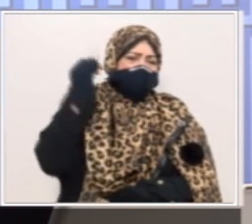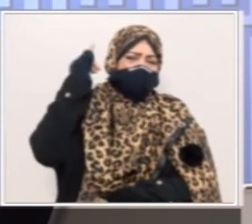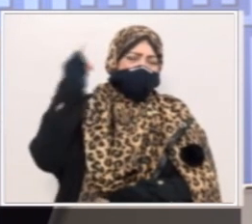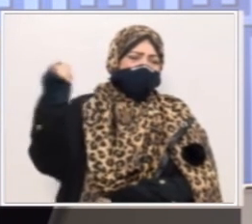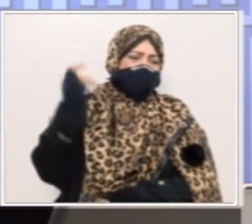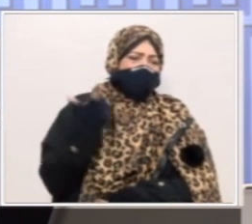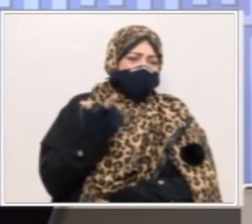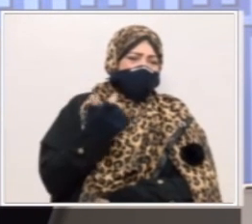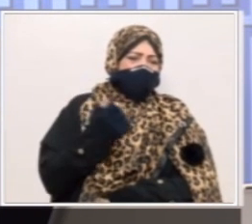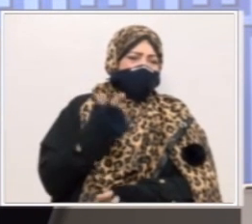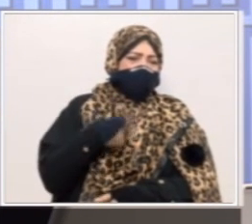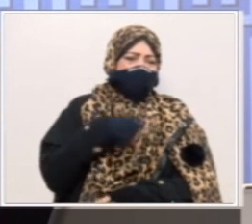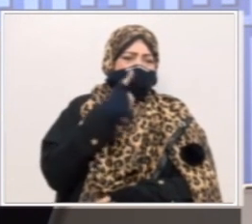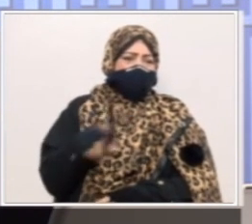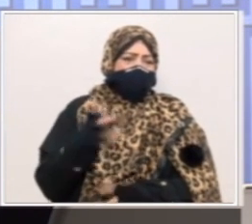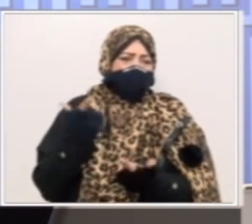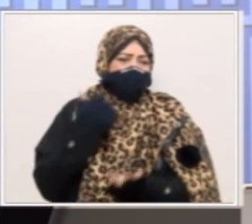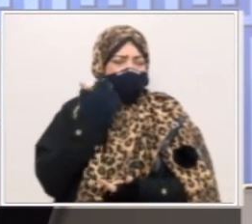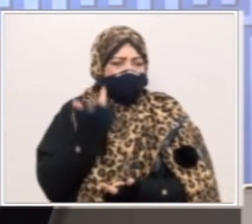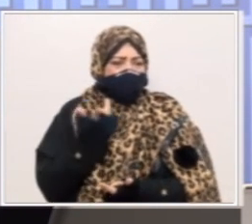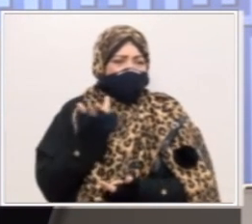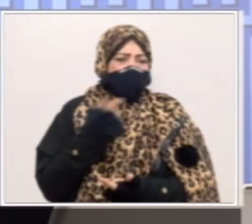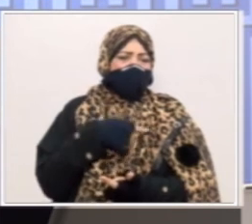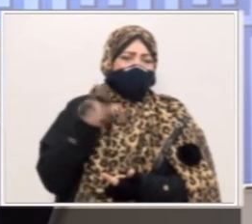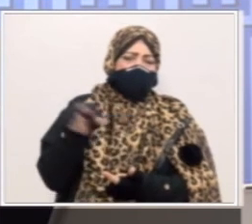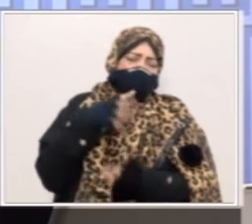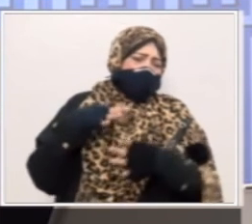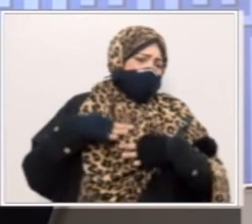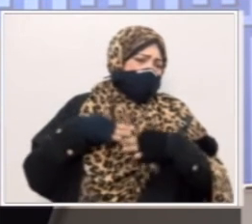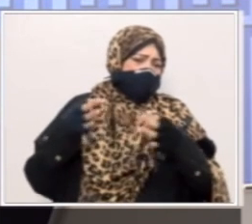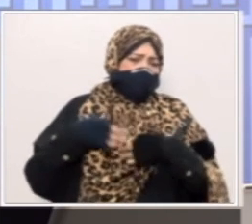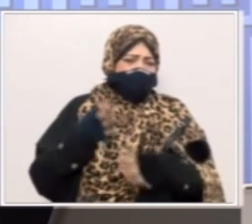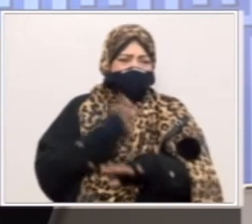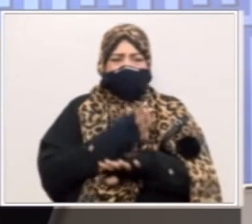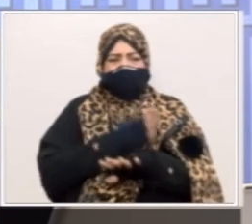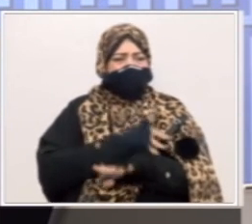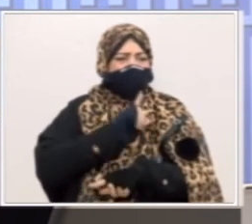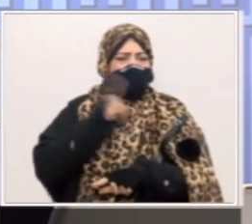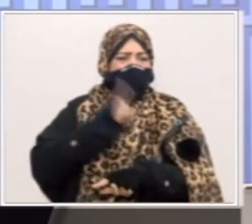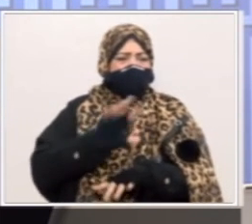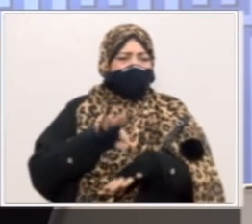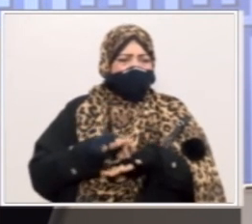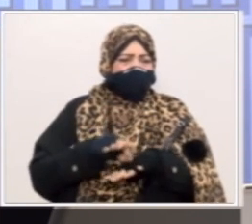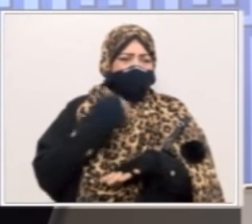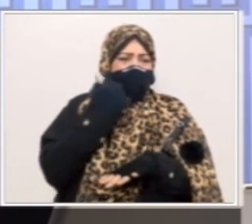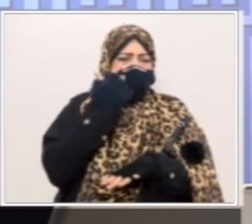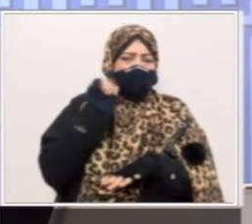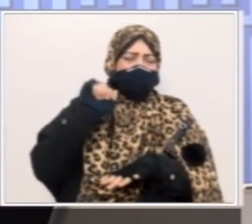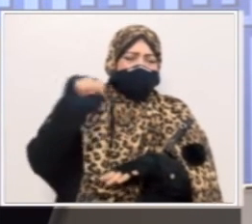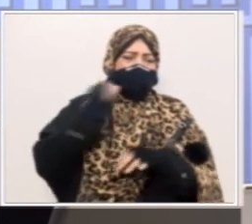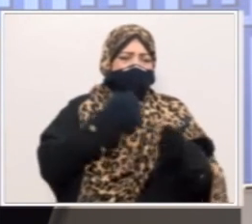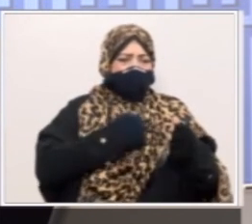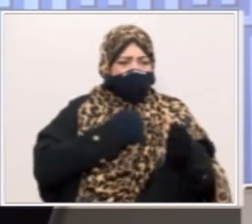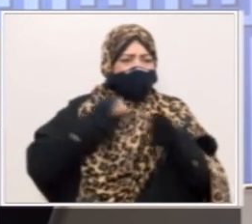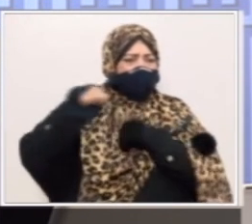شيء أو ترى أنه عادي الكلام عليه، هذيك خاصة بك أنت. ما دام الشخص الذي تتكلم عنه يكره